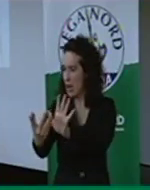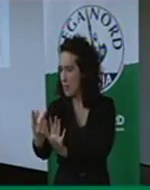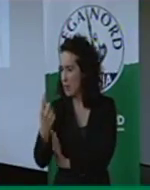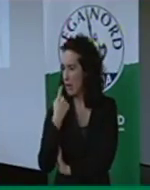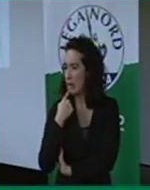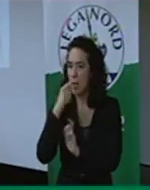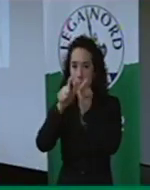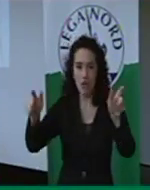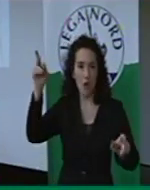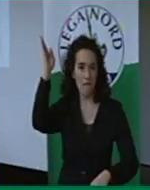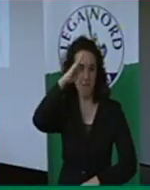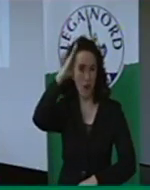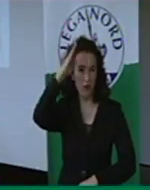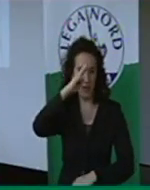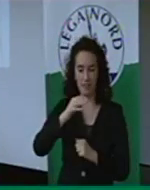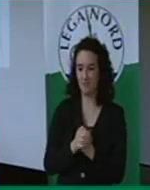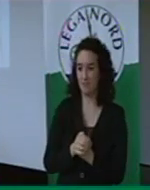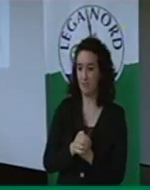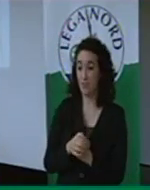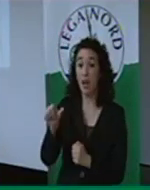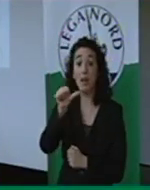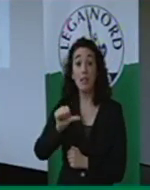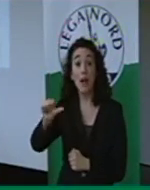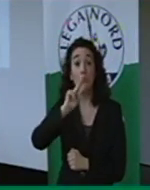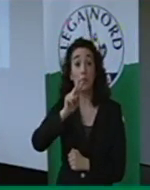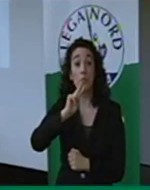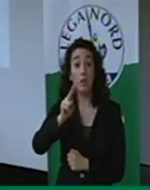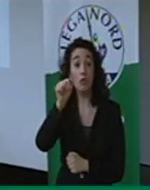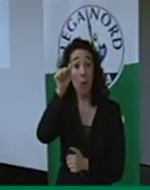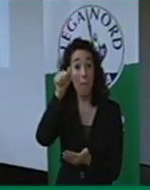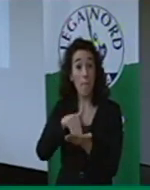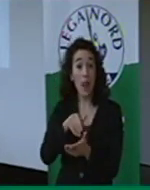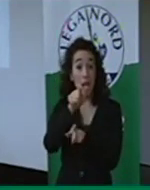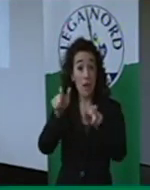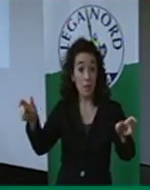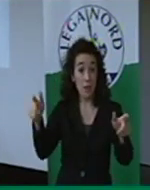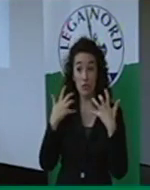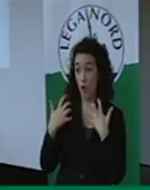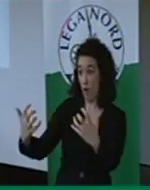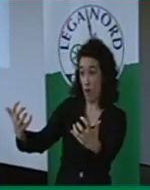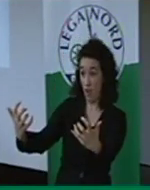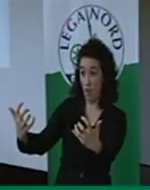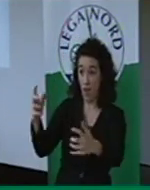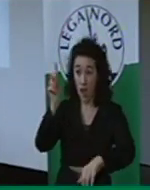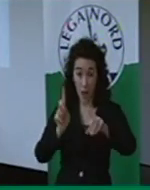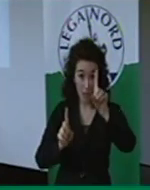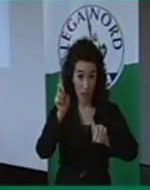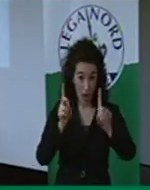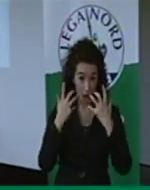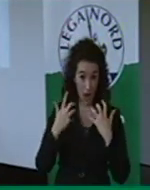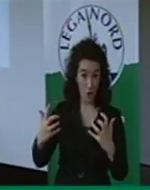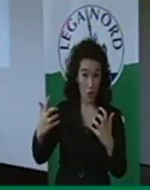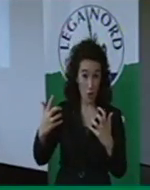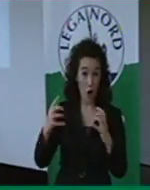portare mille persone il sabato pomeriggio a parlare di euro e di moneta a milano è una cosa da